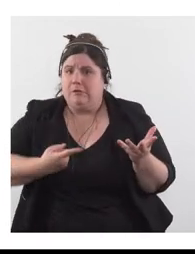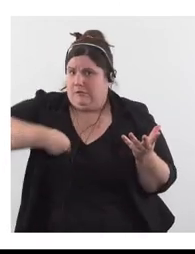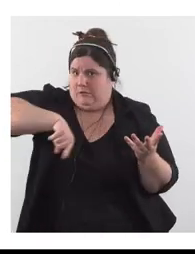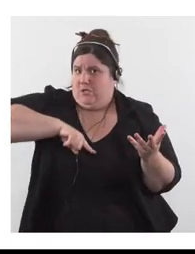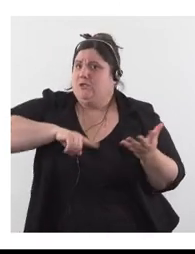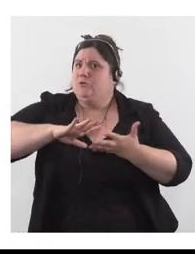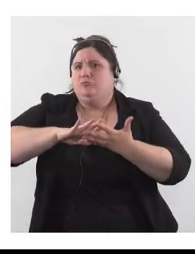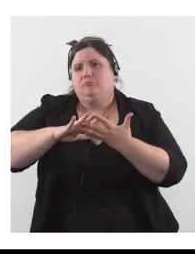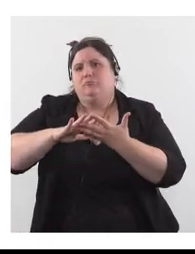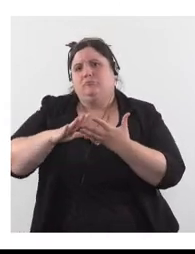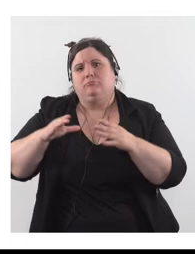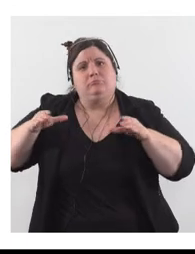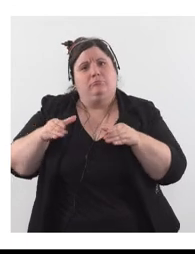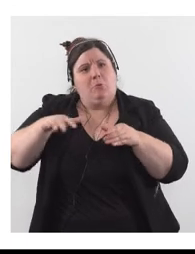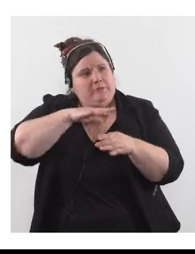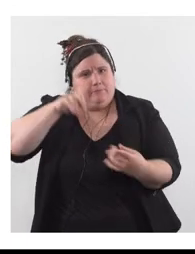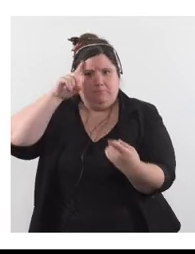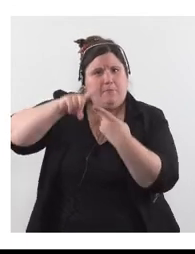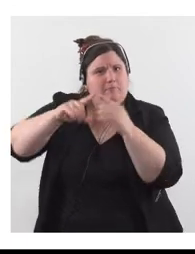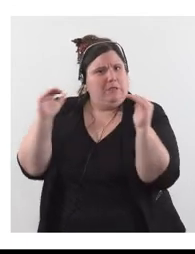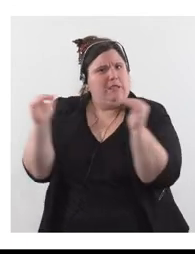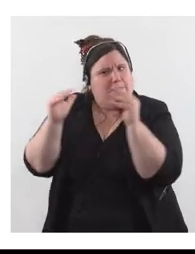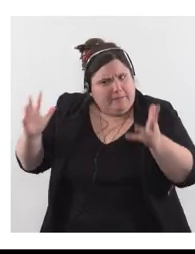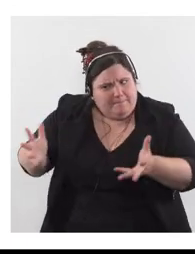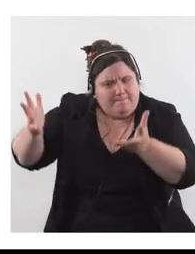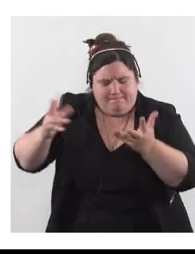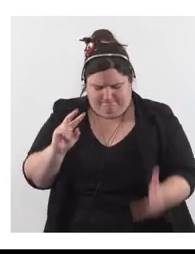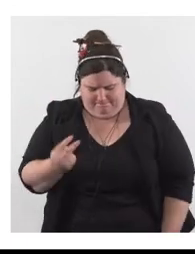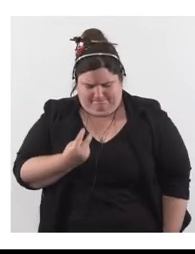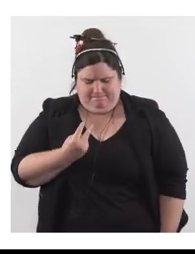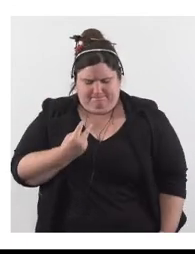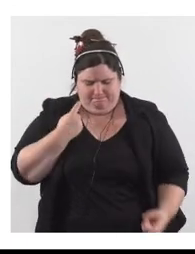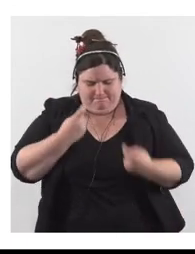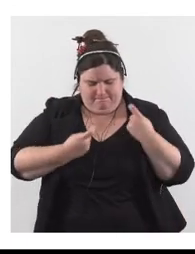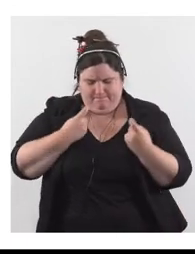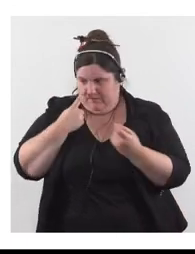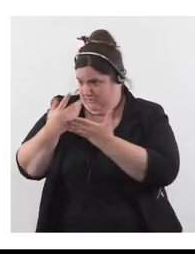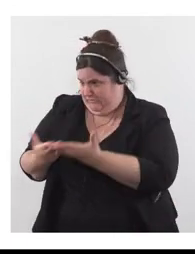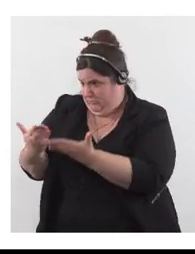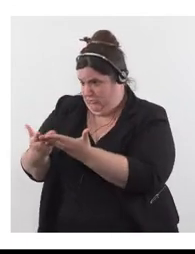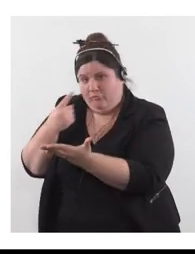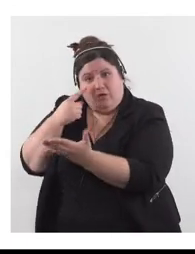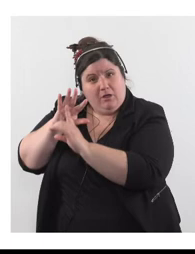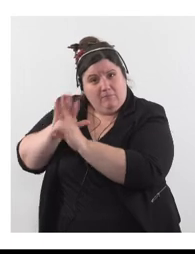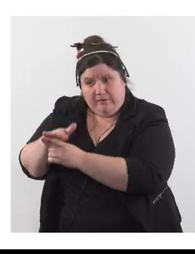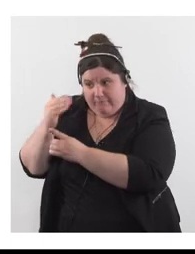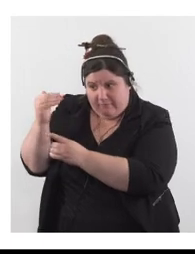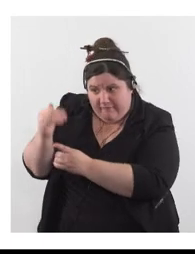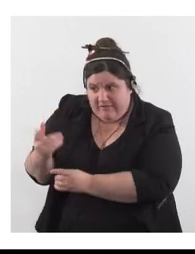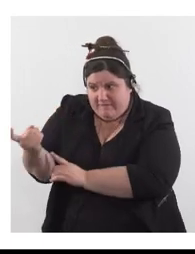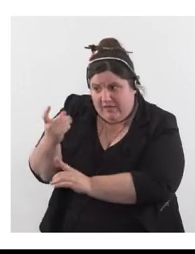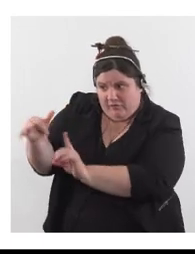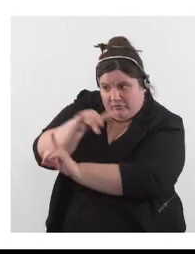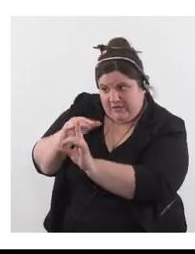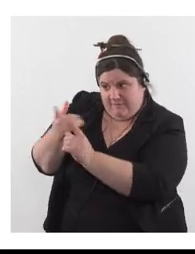promotion de l'égalité, c'est quelque chose auquel on réfléchit, de savoir comment on peut judiciariser ces questions-là et les adresser et les faire